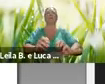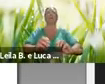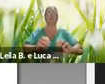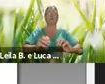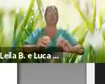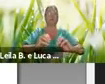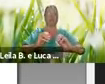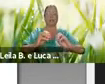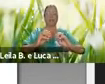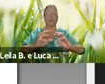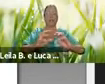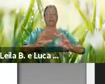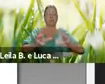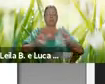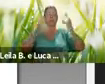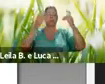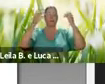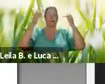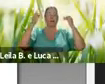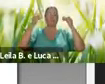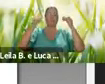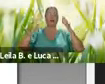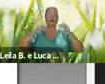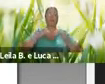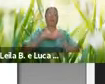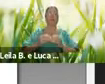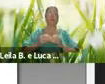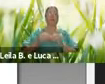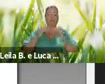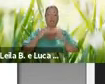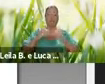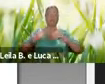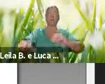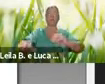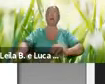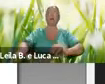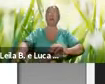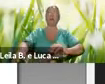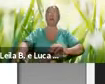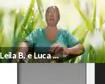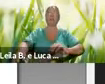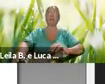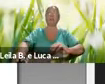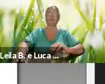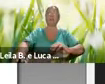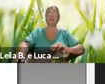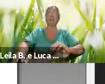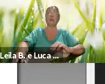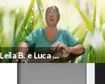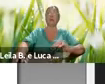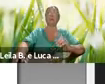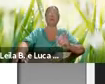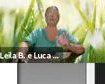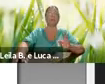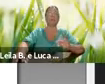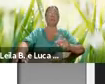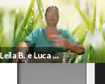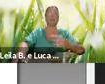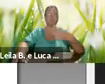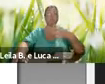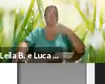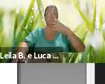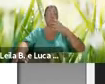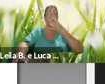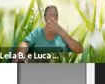percepiva, no? Di Clementino arrivava a lui e lui parlava e Andrea